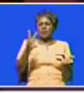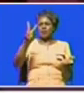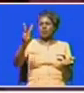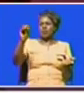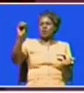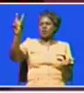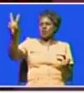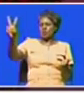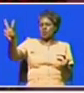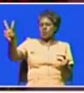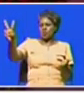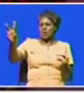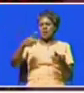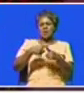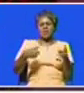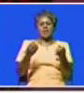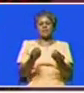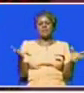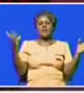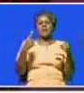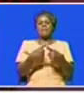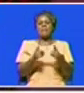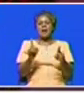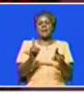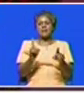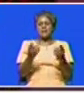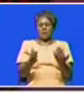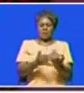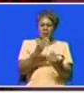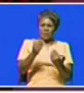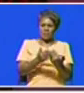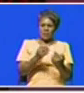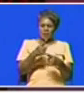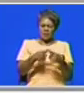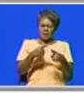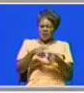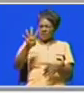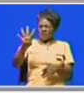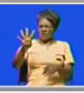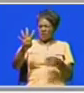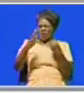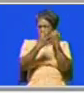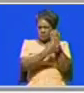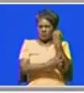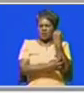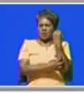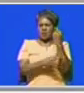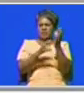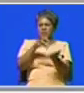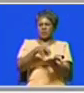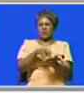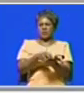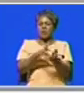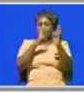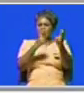huu ni miaka mingi sana, lakini vile aliolemewa sana ni mwaka 4. Kwa mjibu wa ripoti wa daktari wa